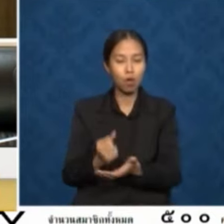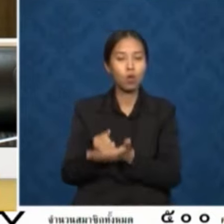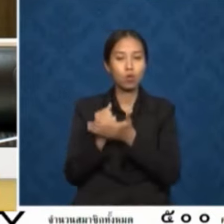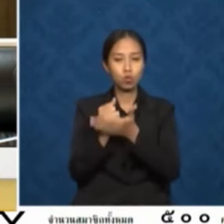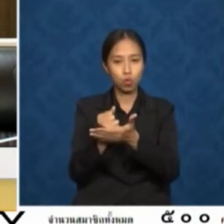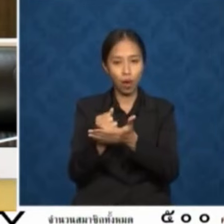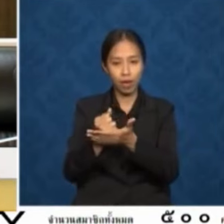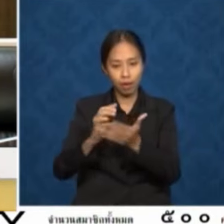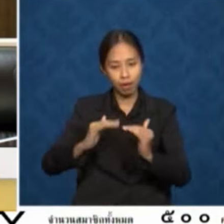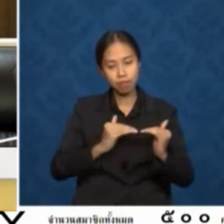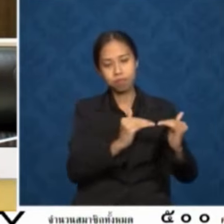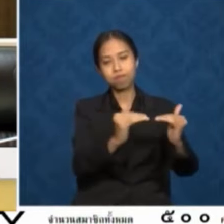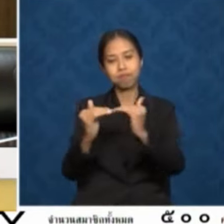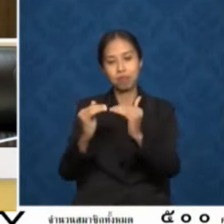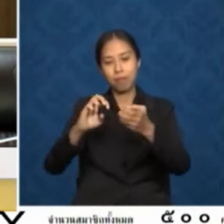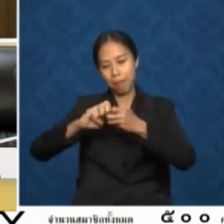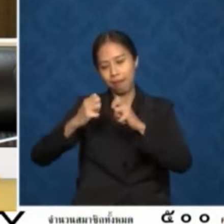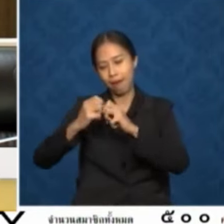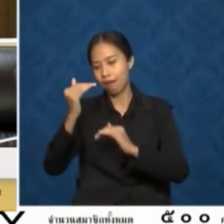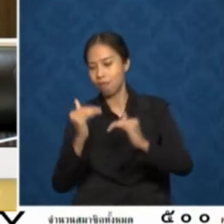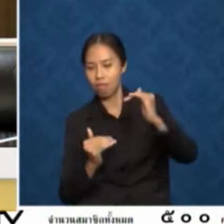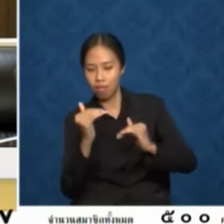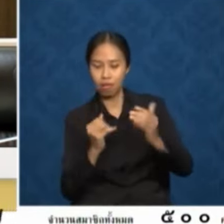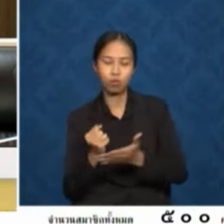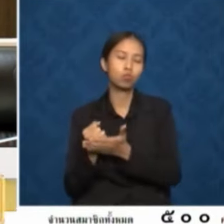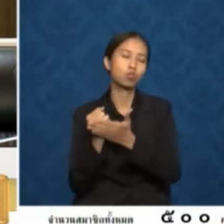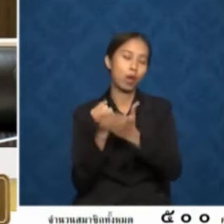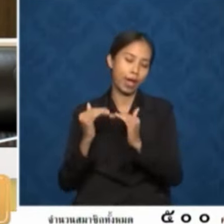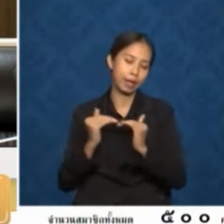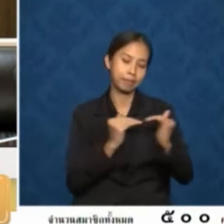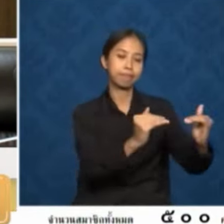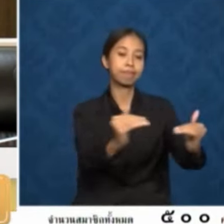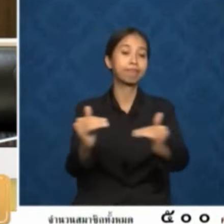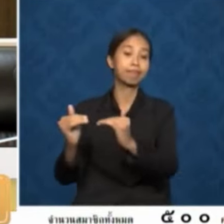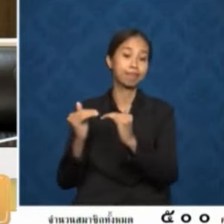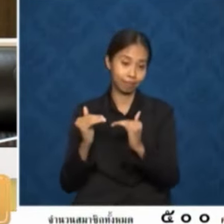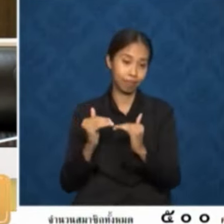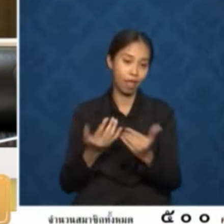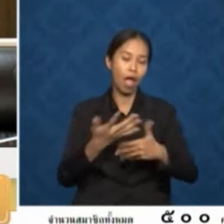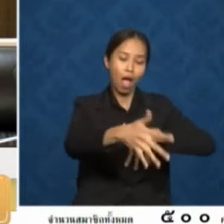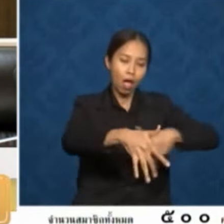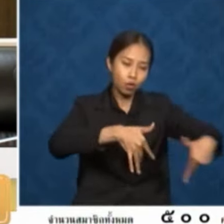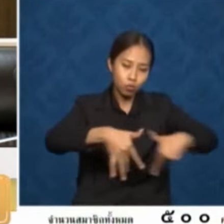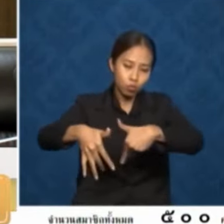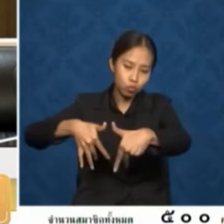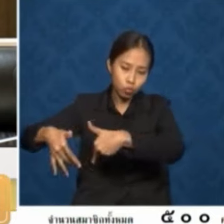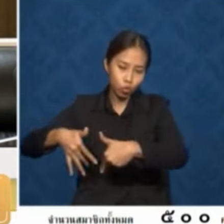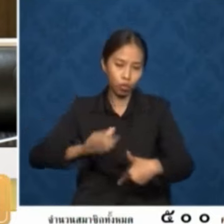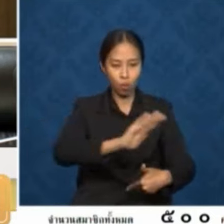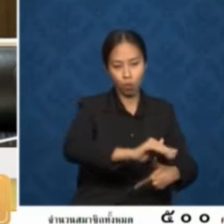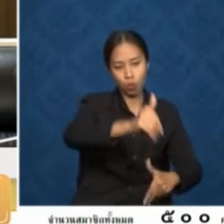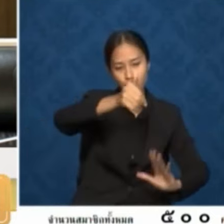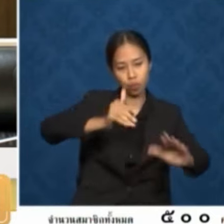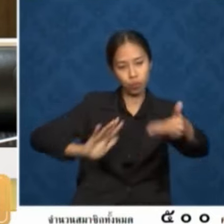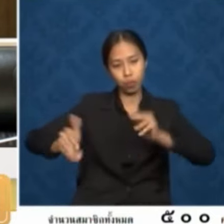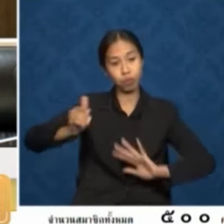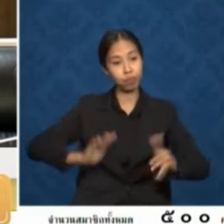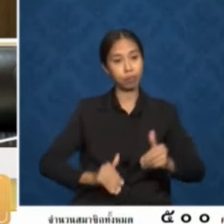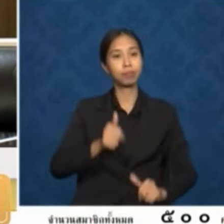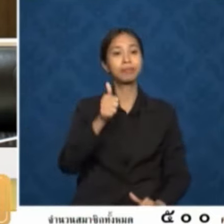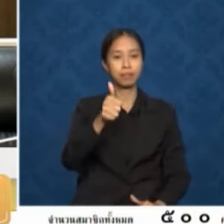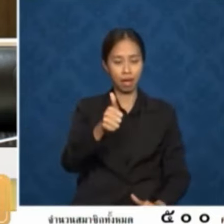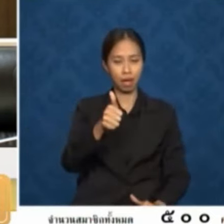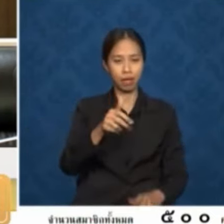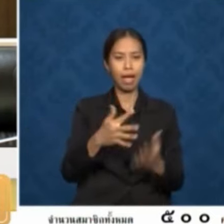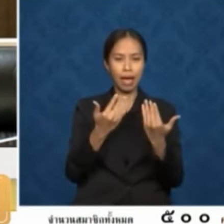าคลดความเหลื่อมล้ำเพื่อนำความเจริญสู่ท้องถิ่นทั่วประเทศ ท้องถิ่นทุ